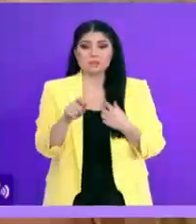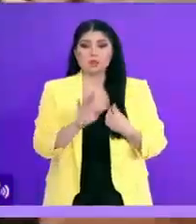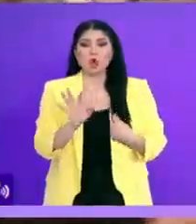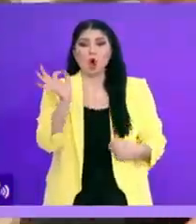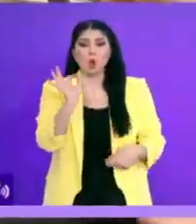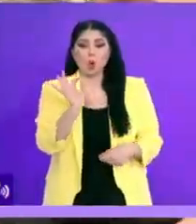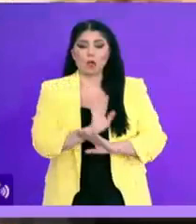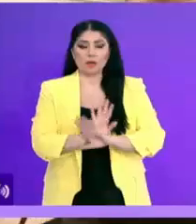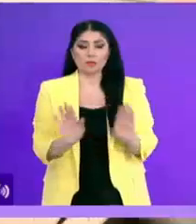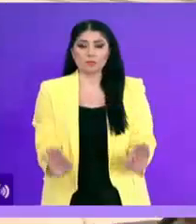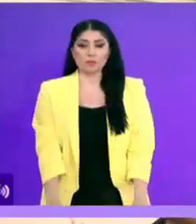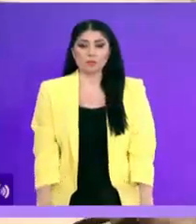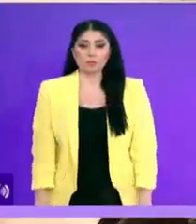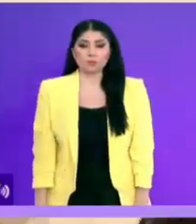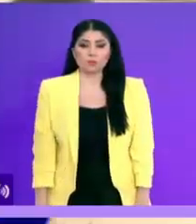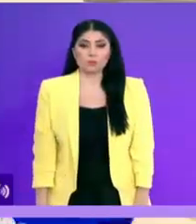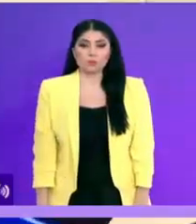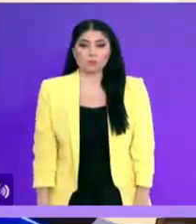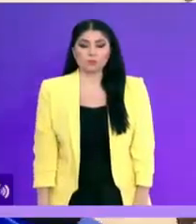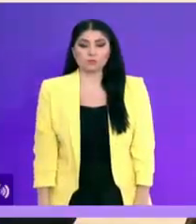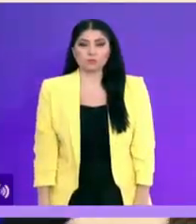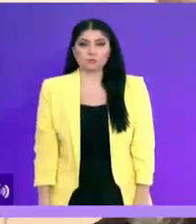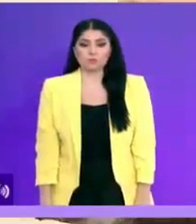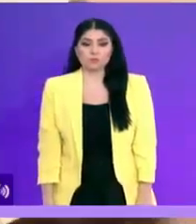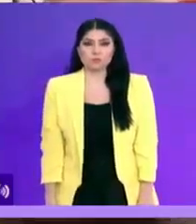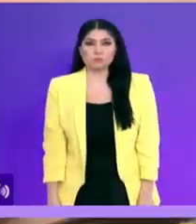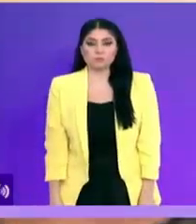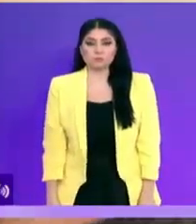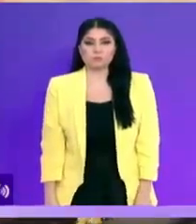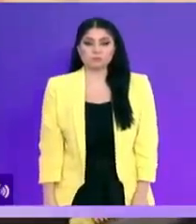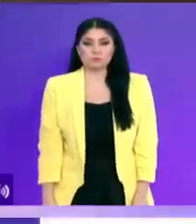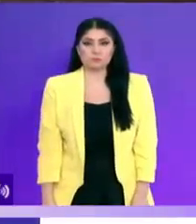E o demisie de onoare, nu cred că e un gest normal și corect. Cum veți răspunde la acuzații?